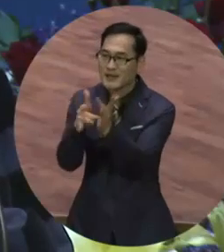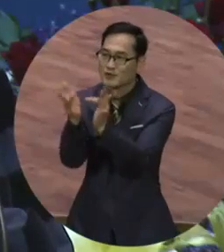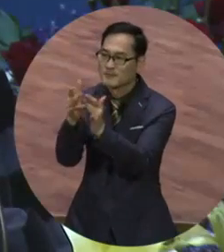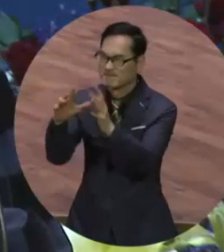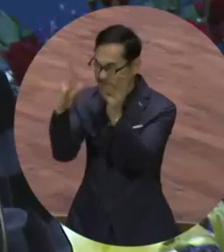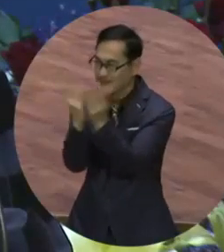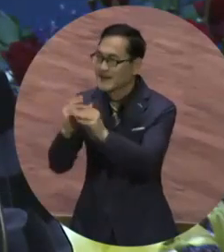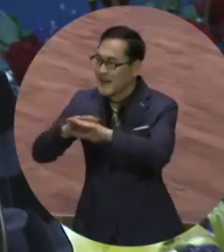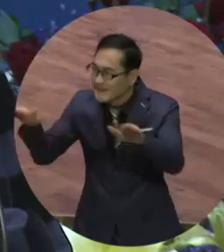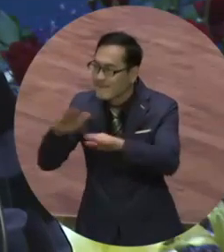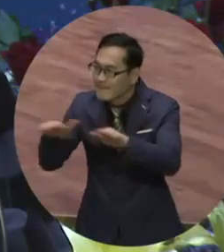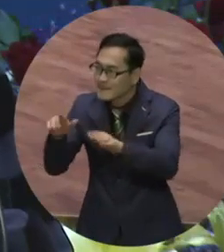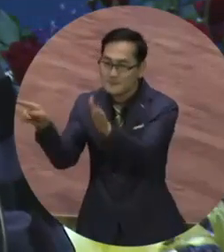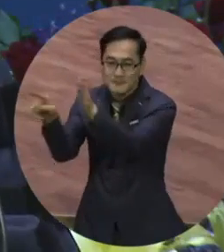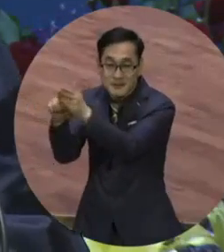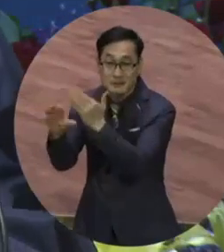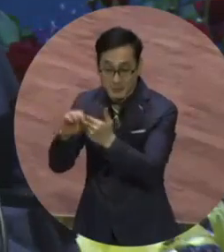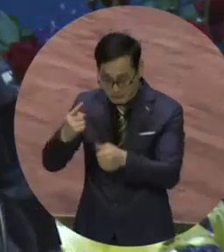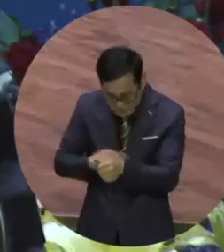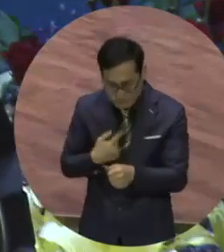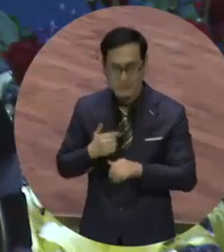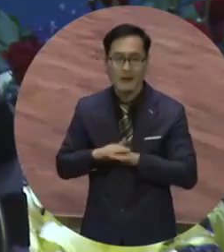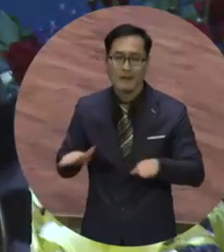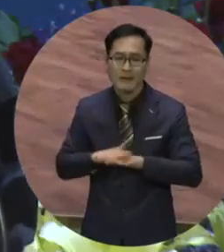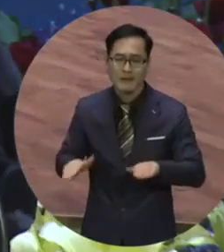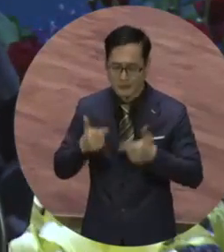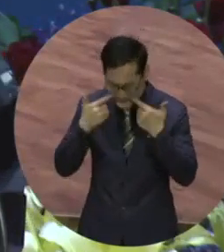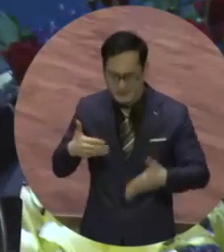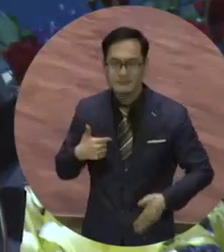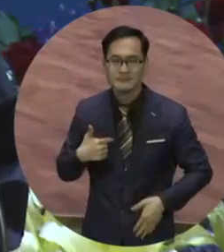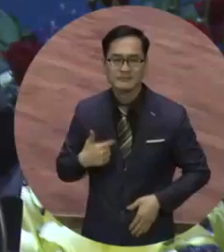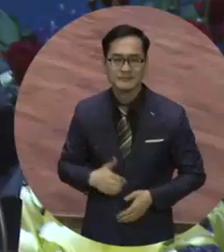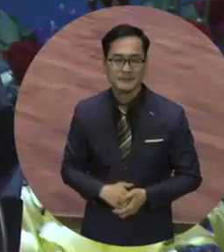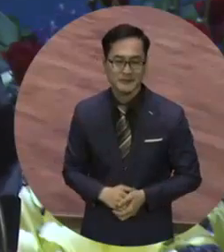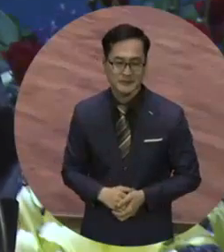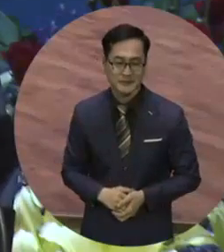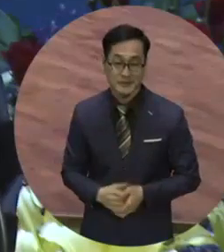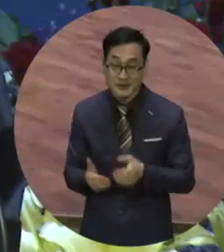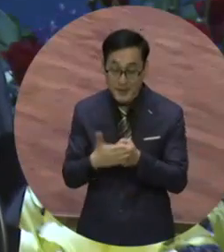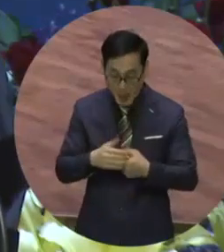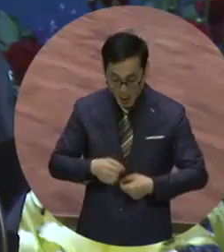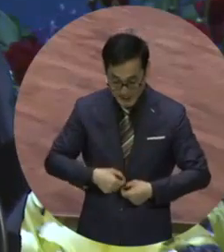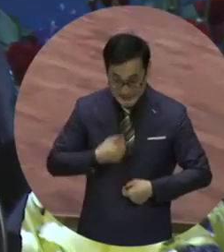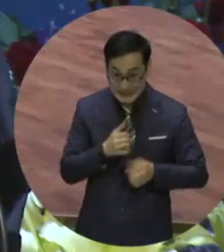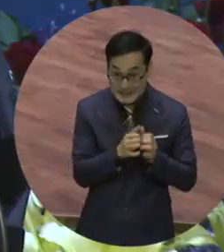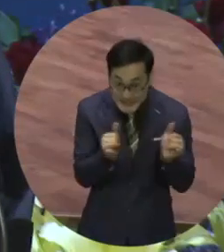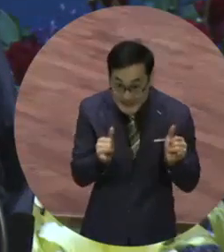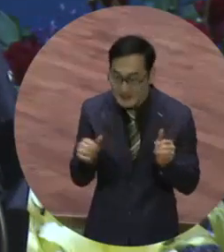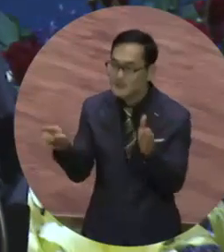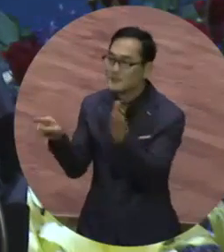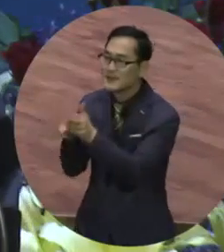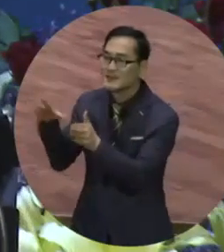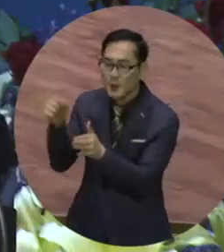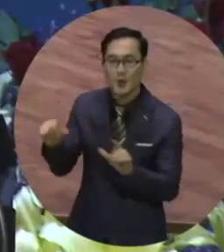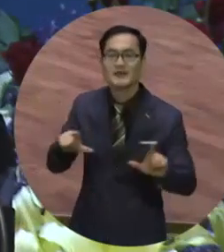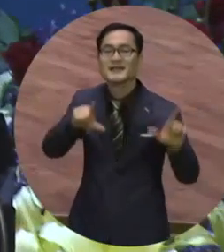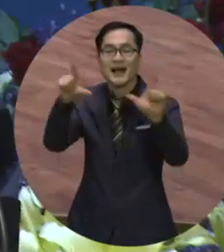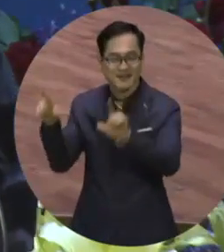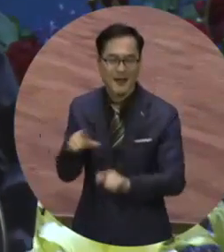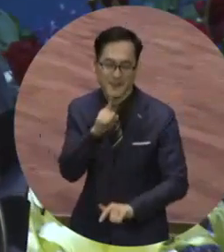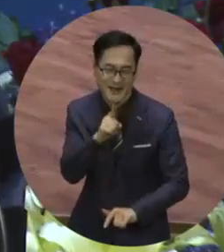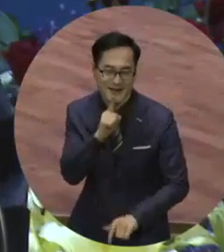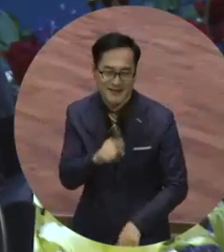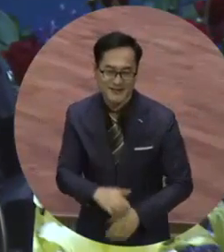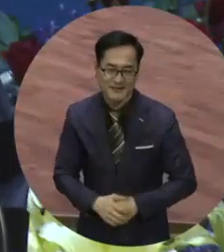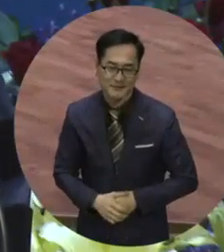있어요. 그걸부터 답이 나야 돼. 이거부터 답 나야 돼요. 그래서 오직 의인은 뭐로 살리라? 믿음으로